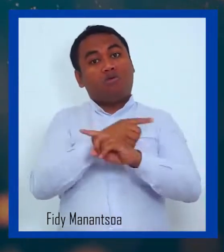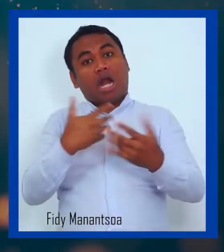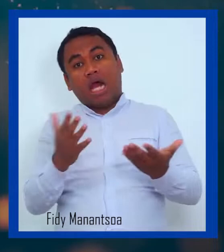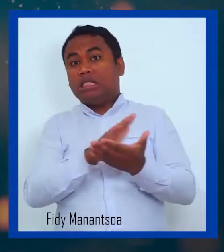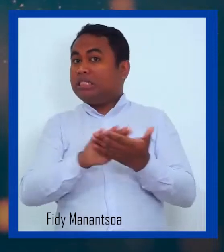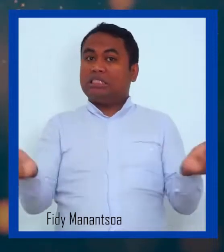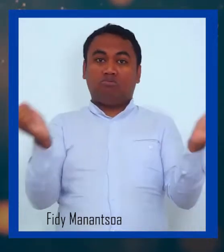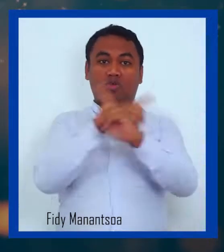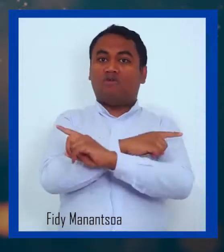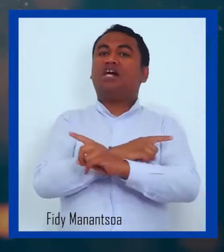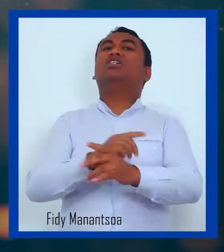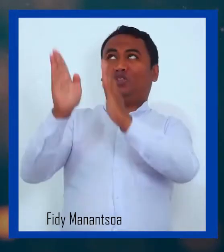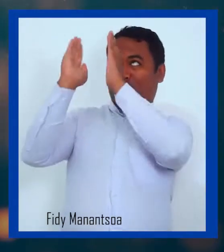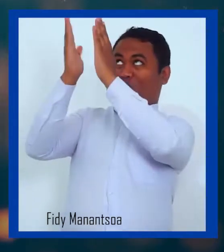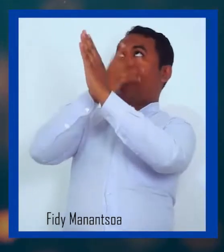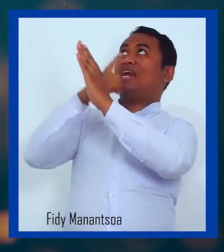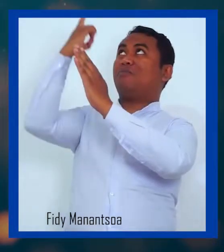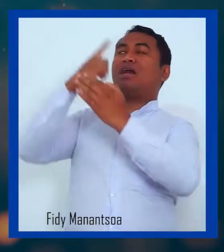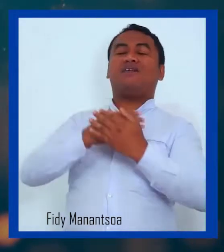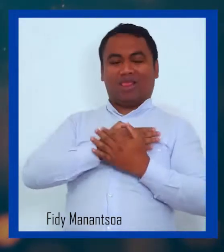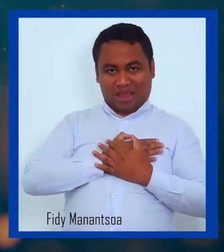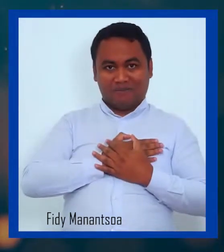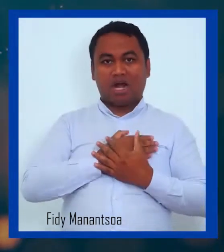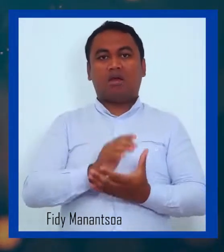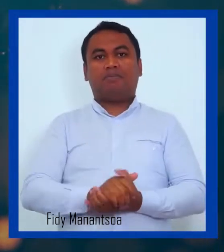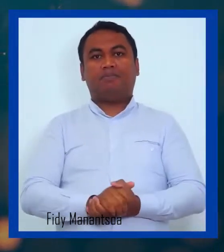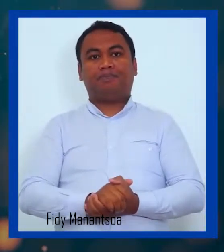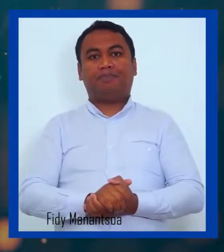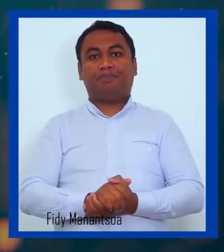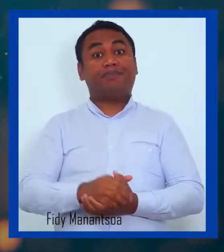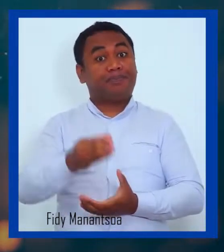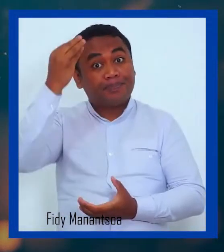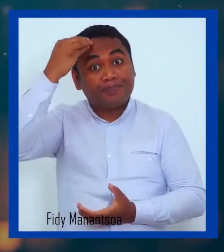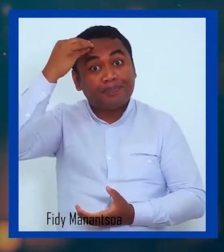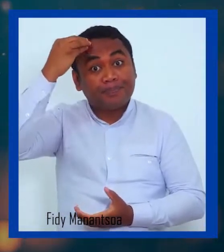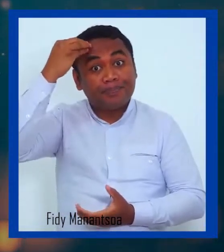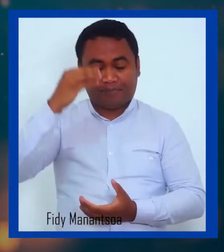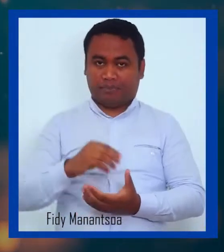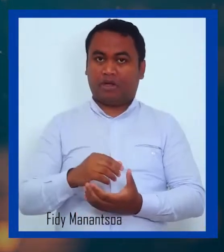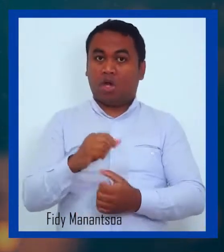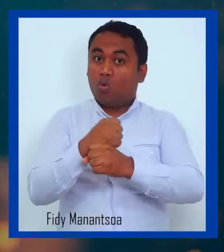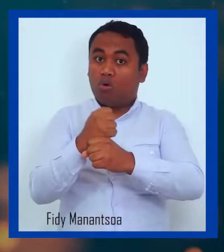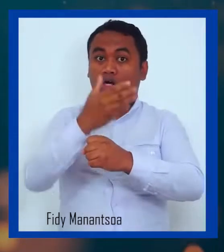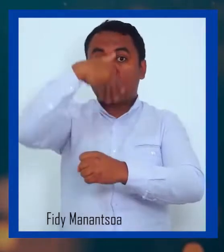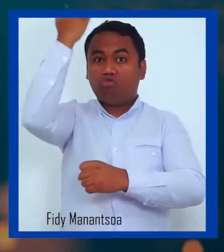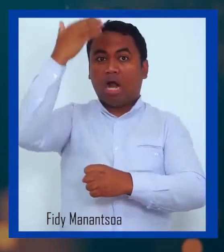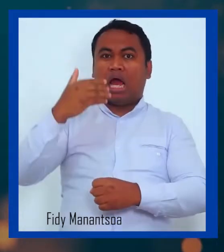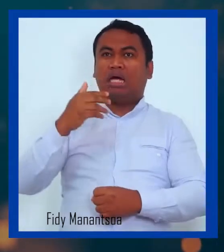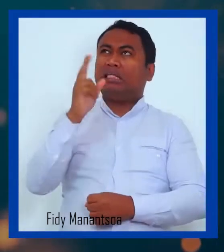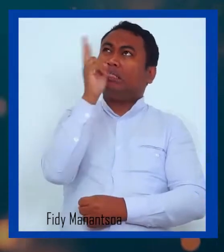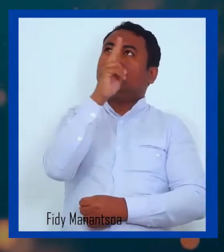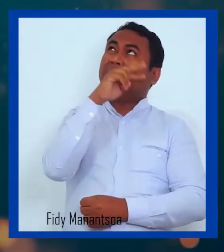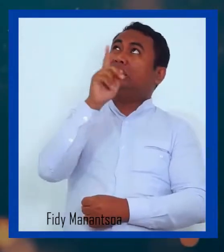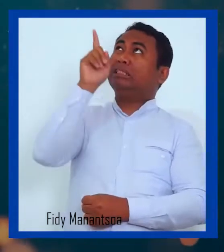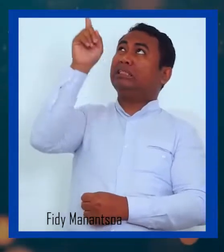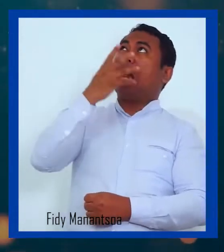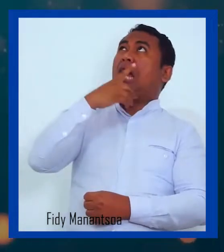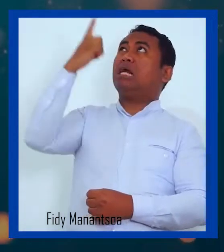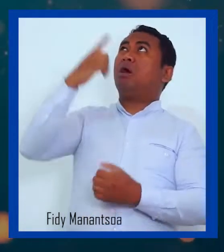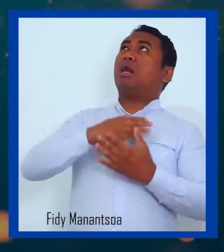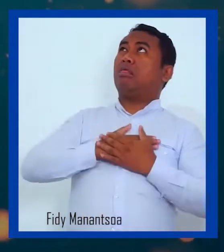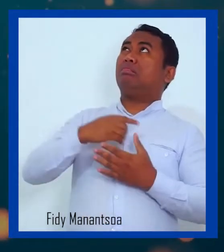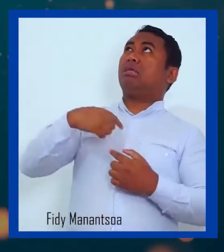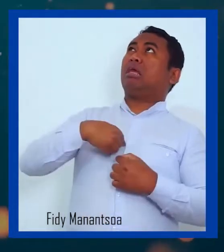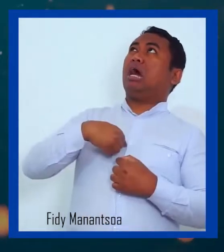na tsy miova ianao. Ary tadio koa ry havana fa rehefa ny olona ny tsy ampy an'io finoana ny fitiavan'Andriamanitra azy io dia